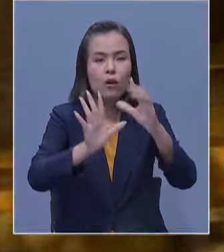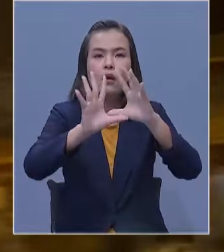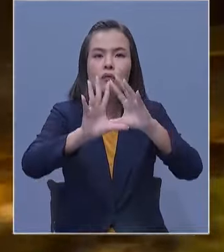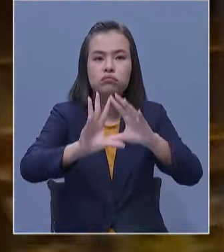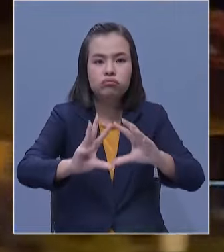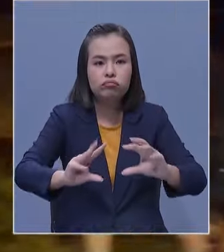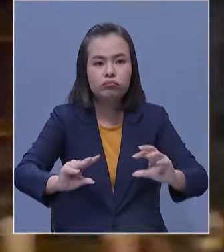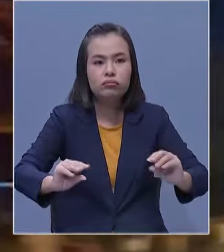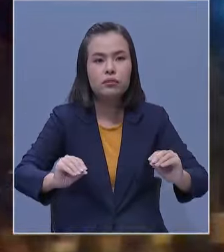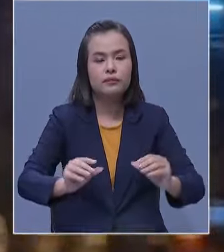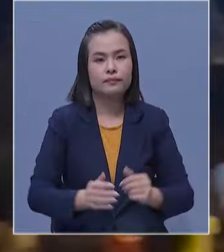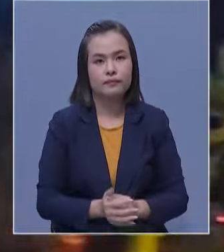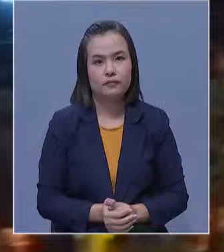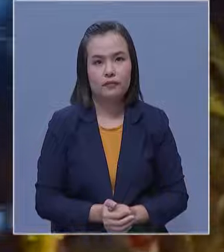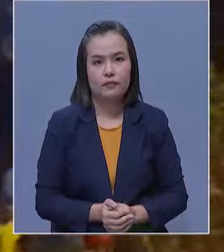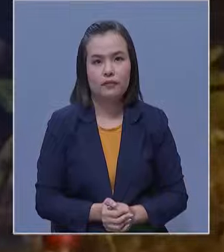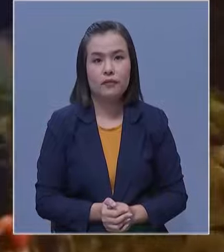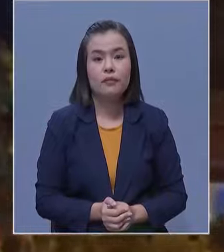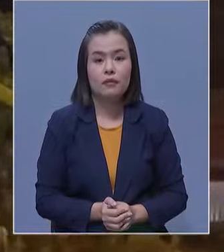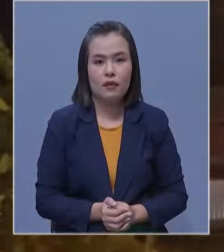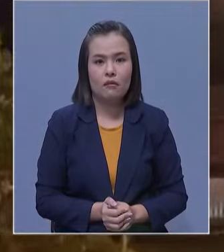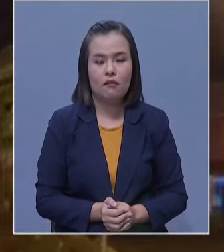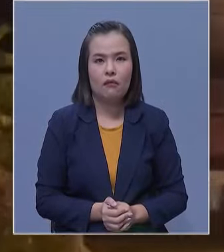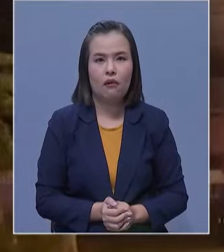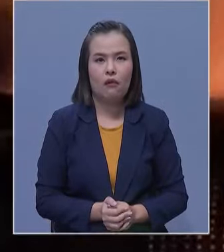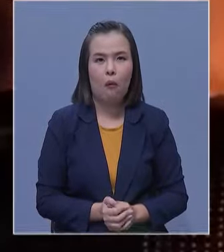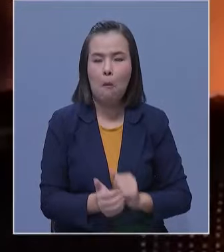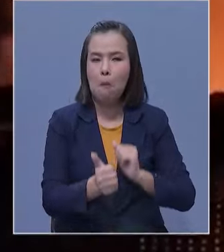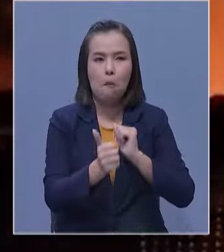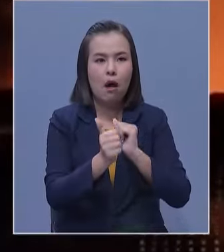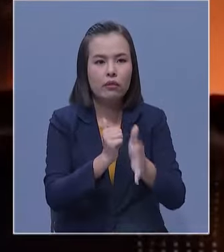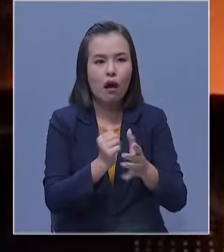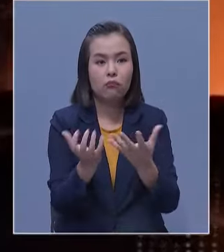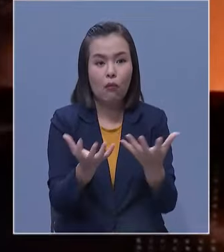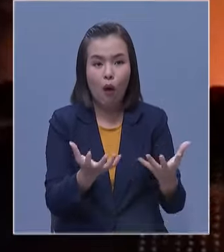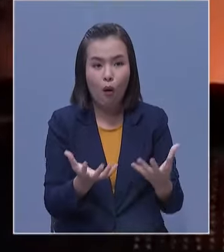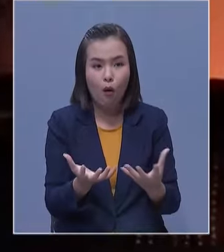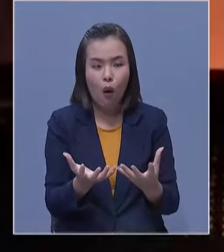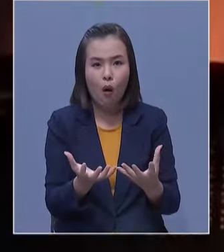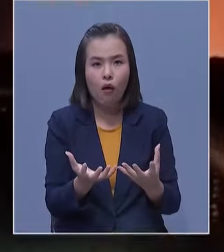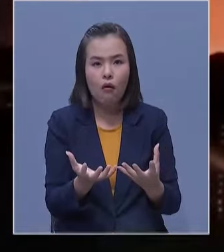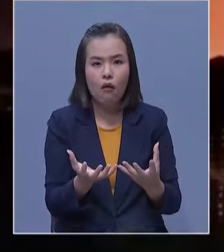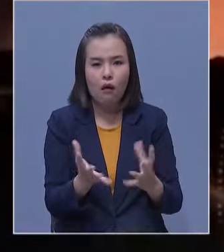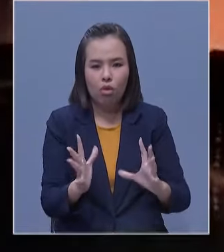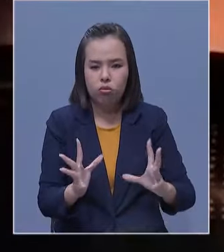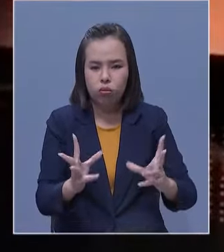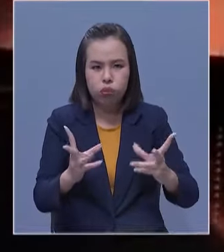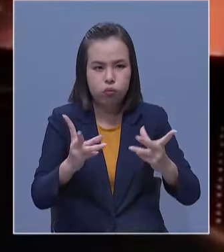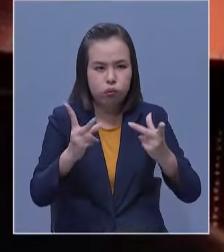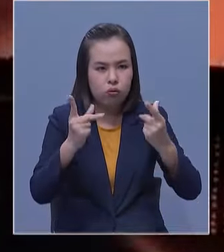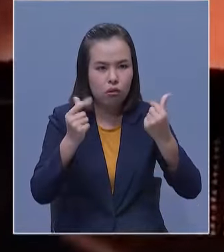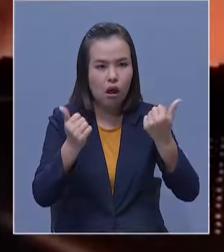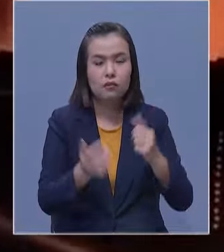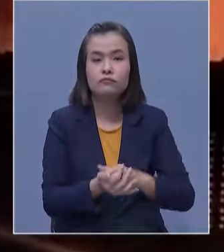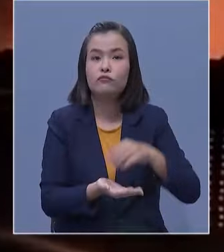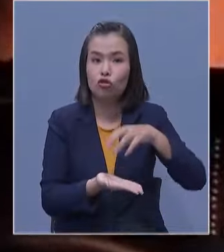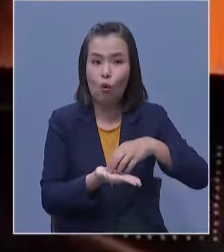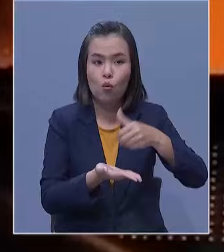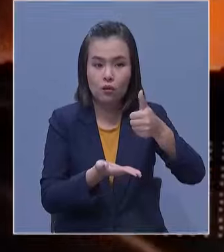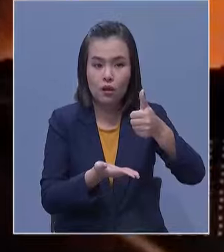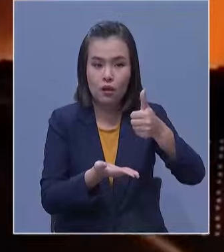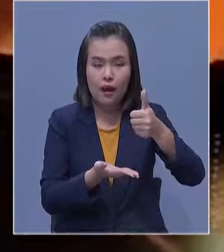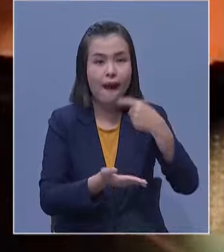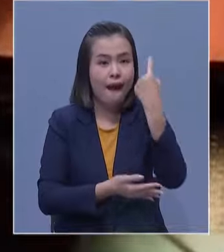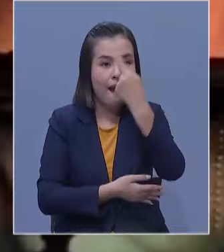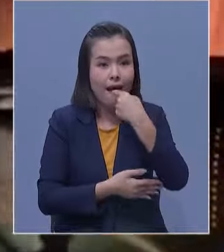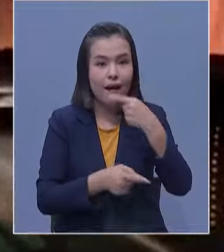สามารถควบคลุมเพลิงเอาไว้ได้ทีนี้มันไม่ทันการแล้วค่ะคือของในบ้านเนี่ยทางเสียหายหมดแล้วแต่ก็ยังเคราะห์ดีที่เหตุการณ์